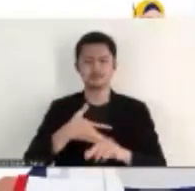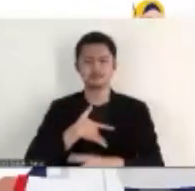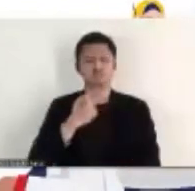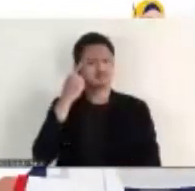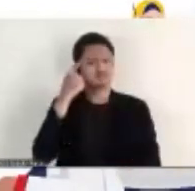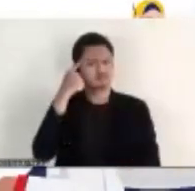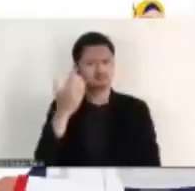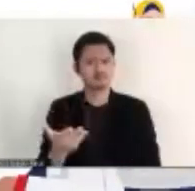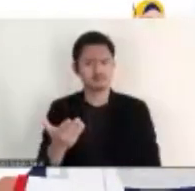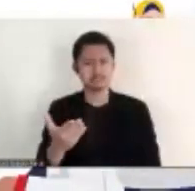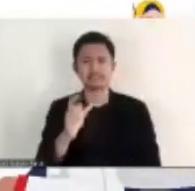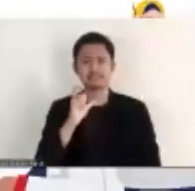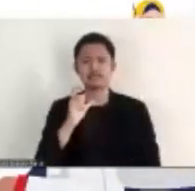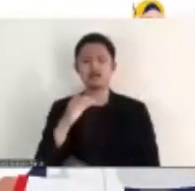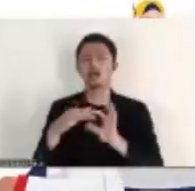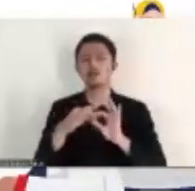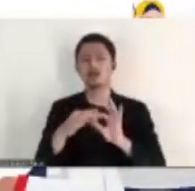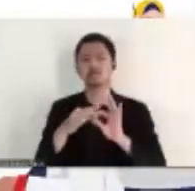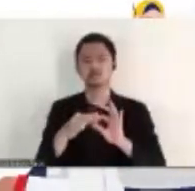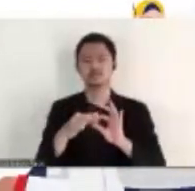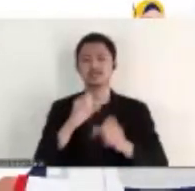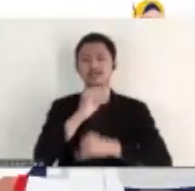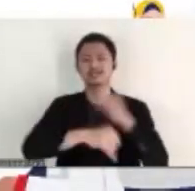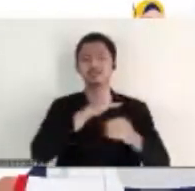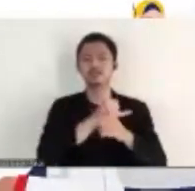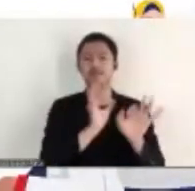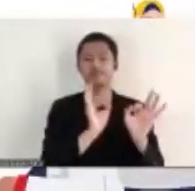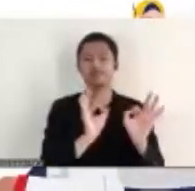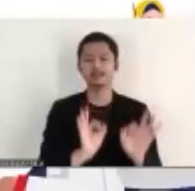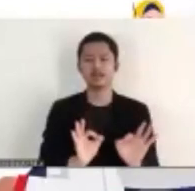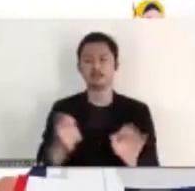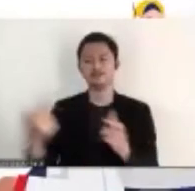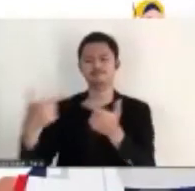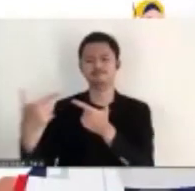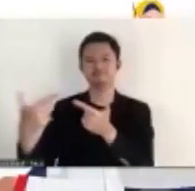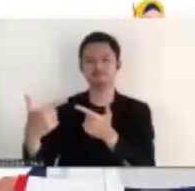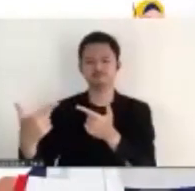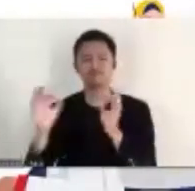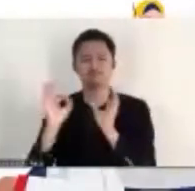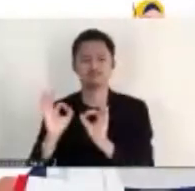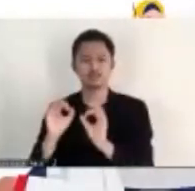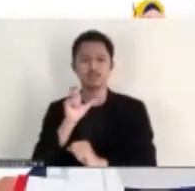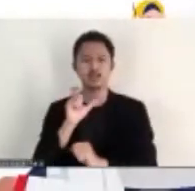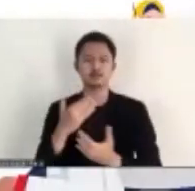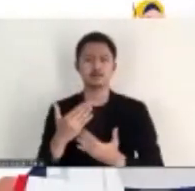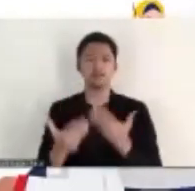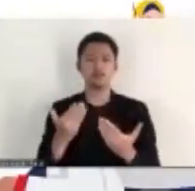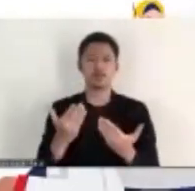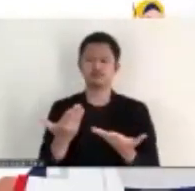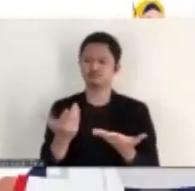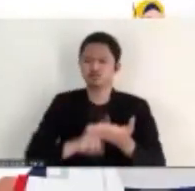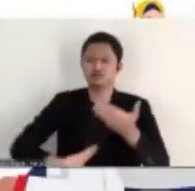about the collaboration with education institution Against The terorisme May